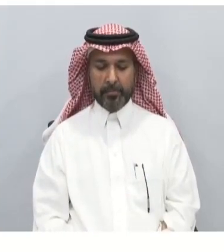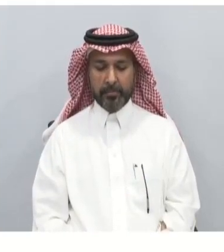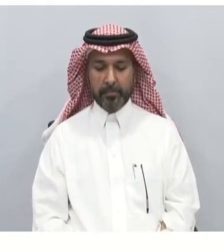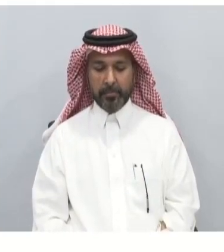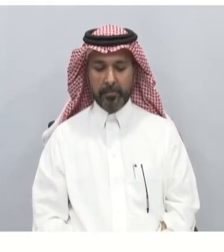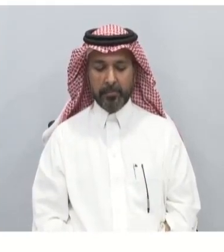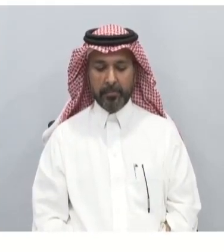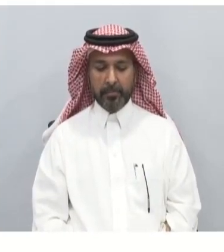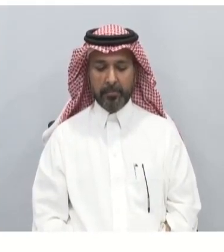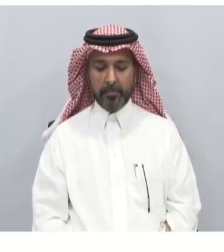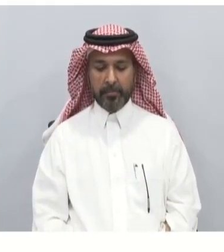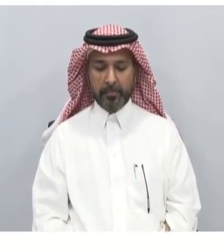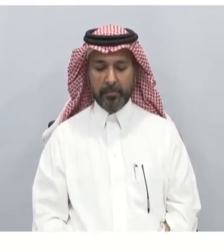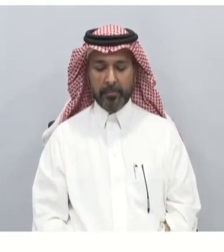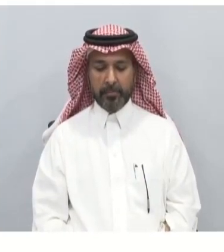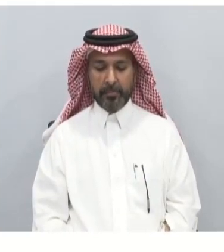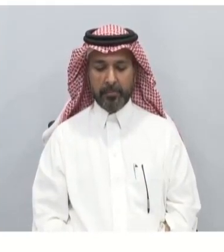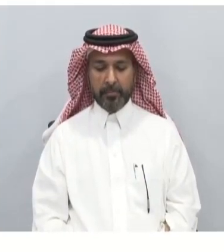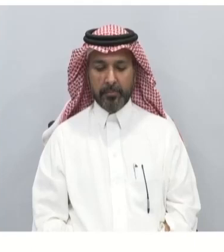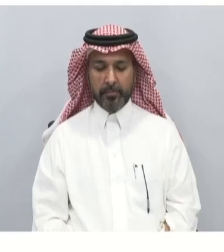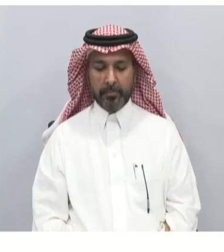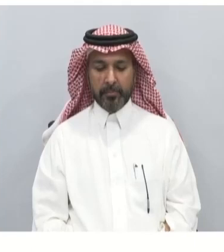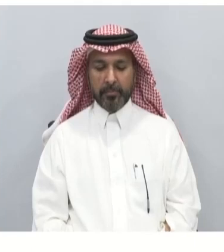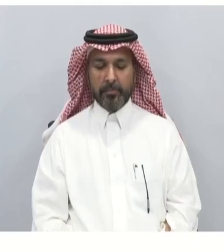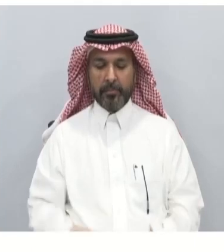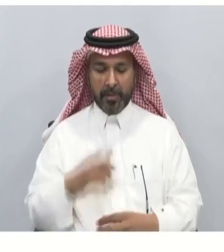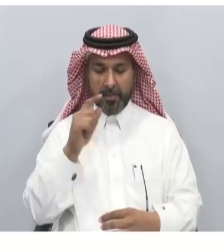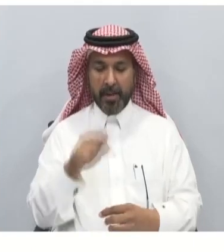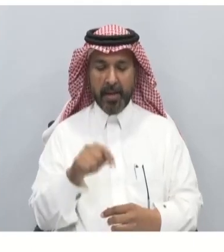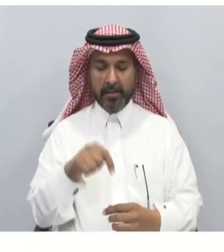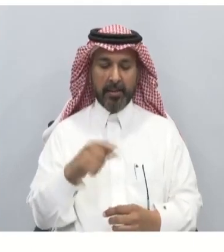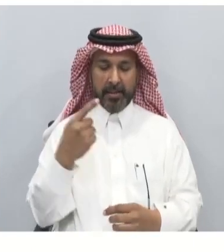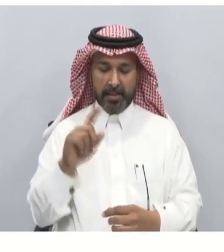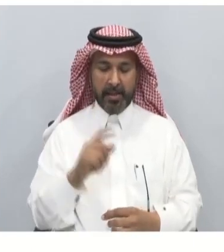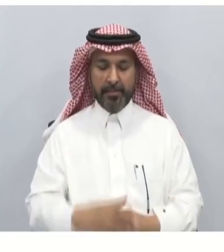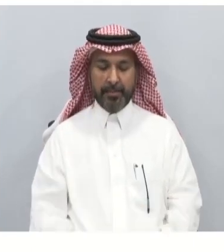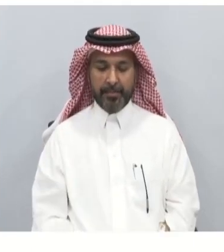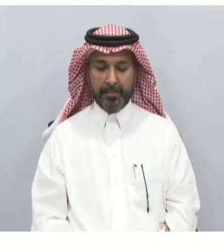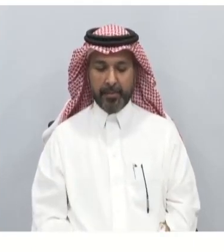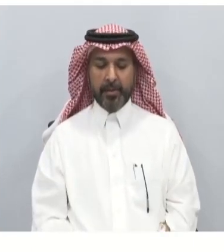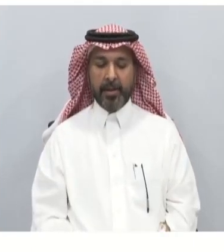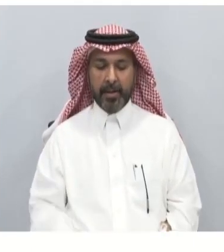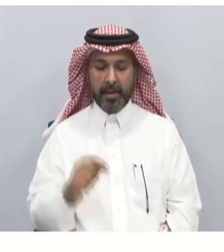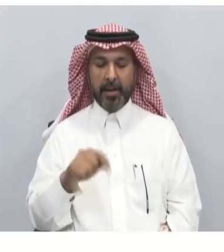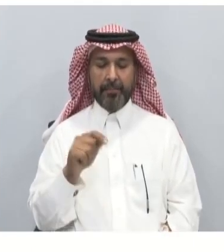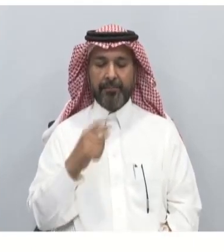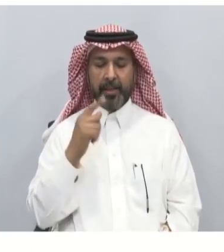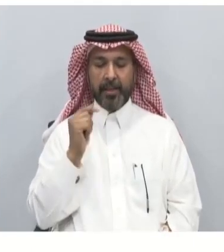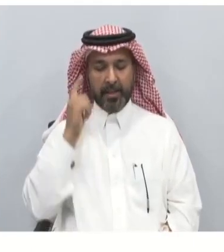هل يعطيني قيمة الحد الأول لو شلت نون حطيت 1؟ نعم. هل يعطيني قيمة الحد الثاني لو شلت نون حطيت 2؟